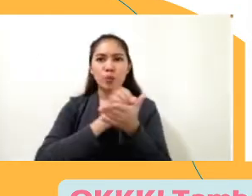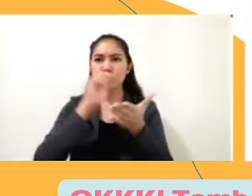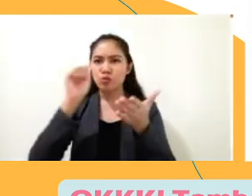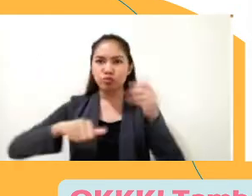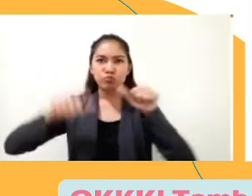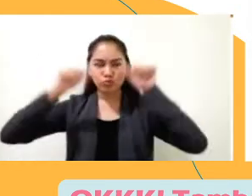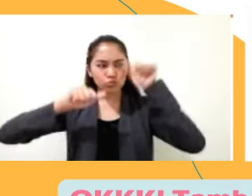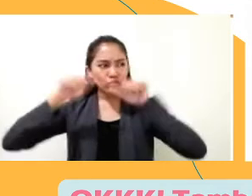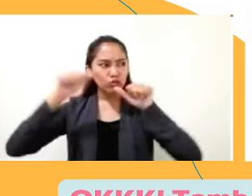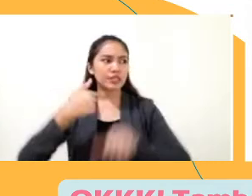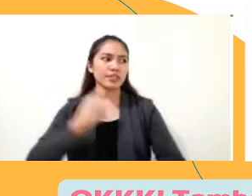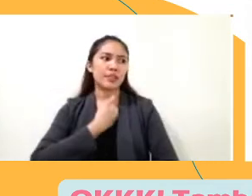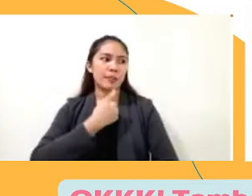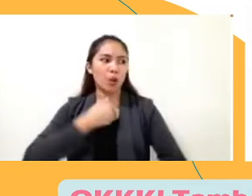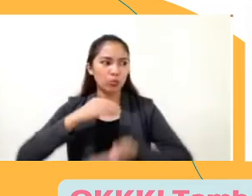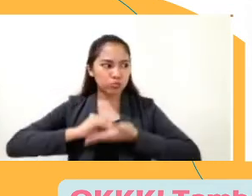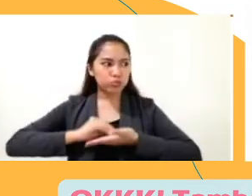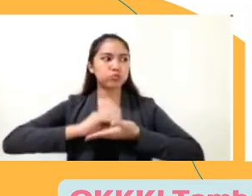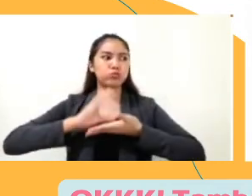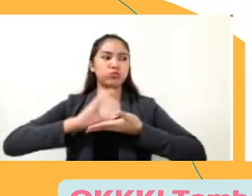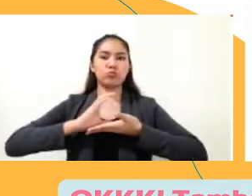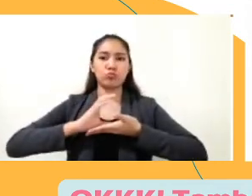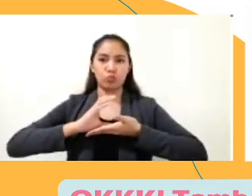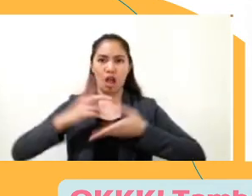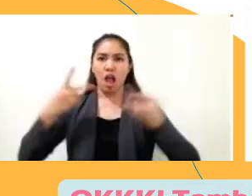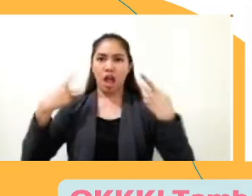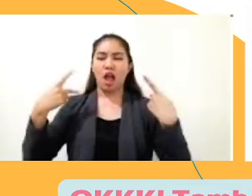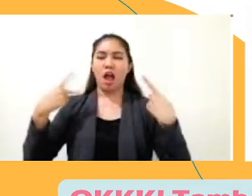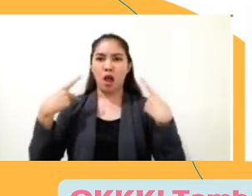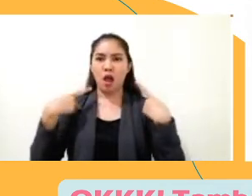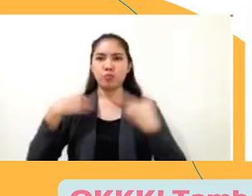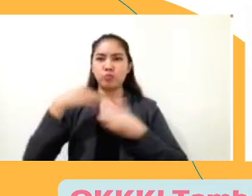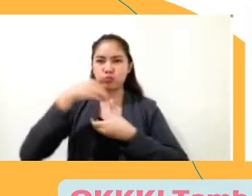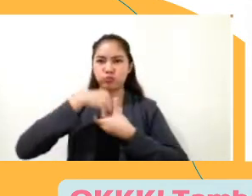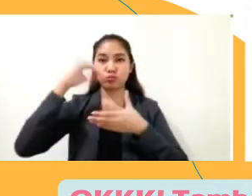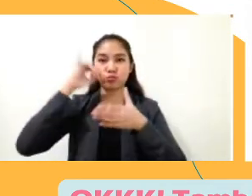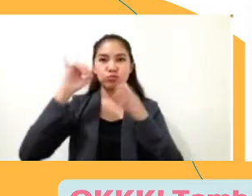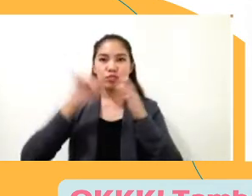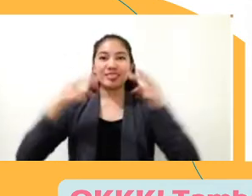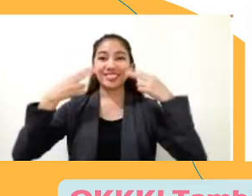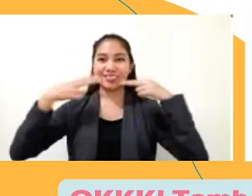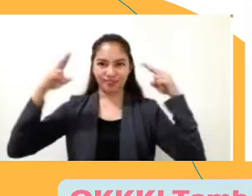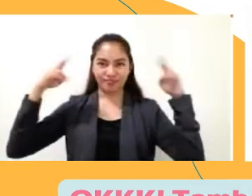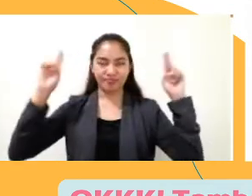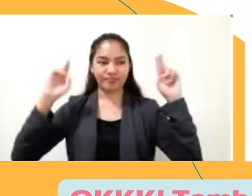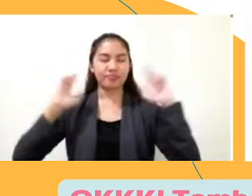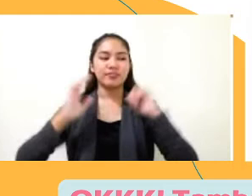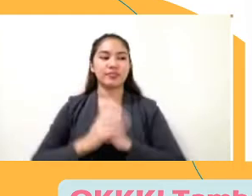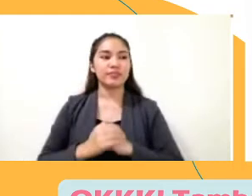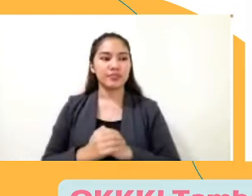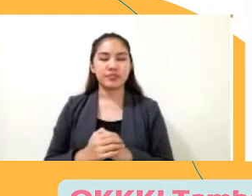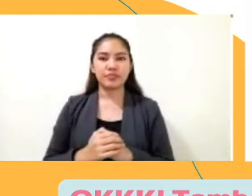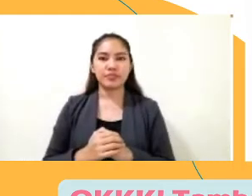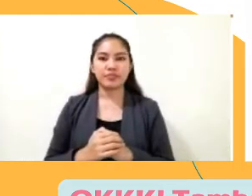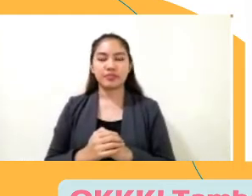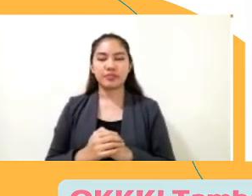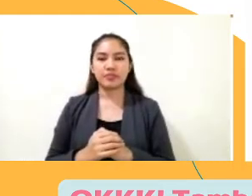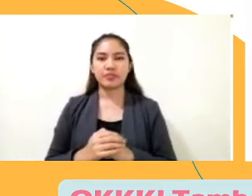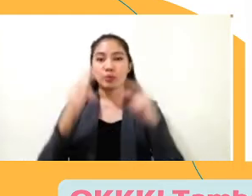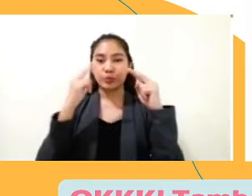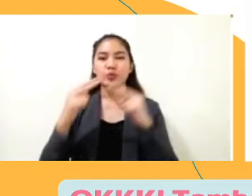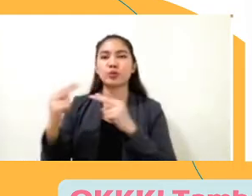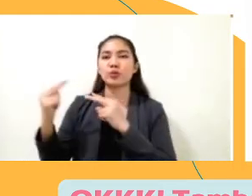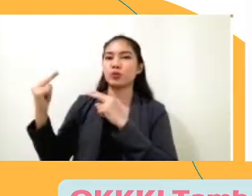bayan. Sa pagbabalik tanaw ninyo, no, ito yung mga ina-highlight natin, yung mga na-build na capacities, yung